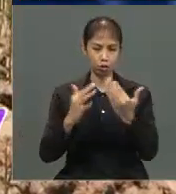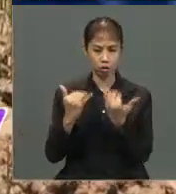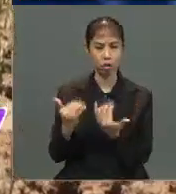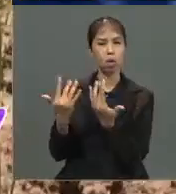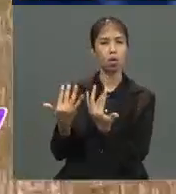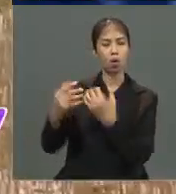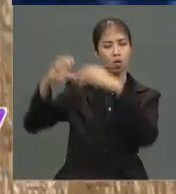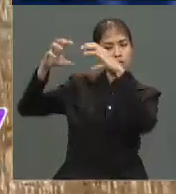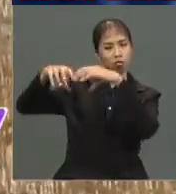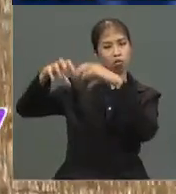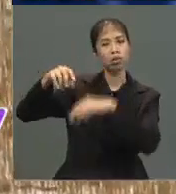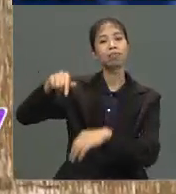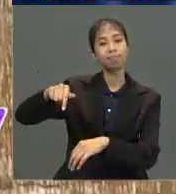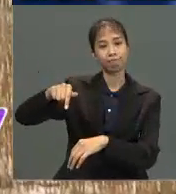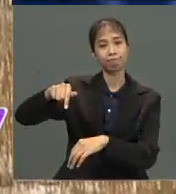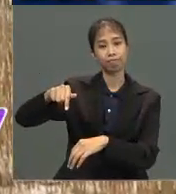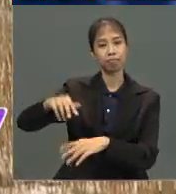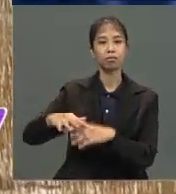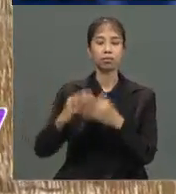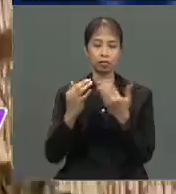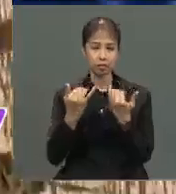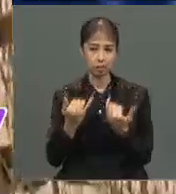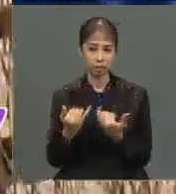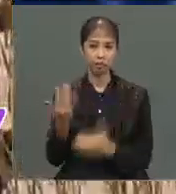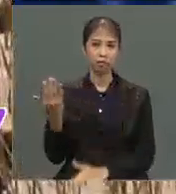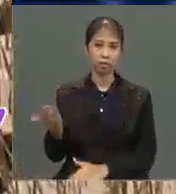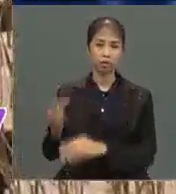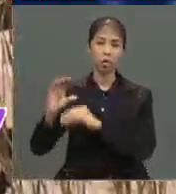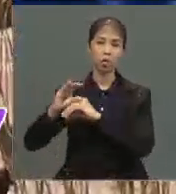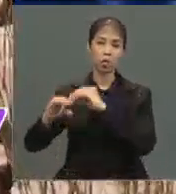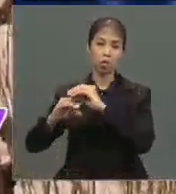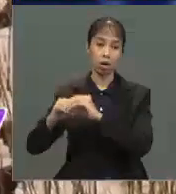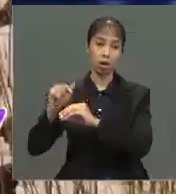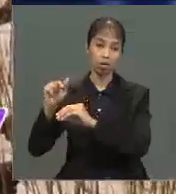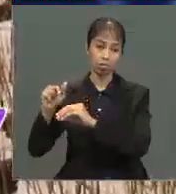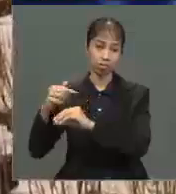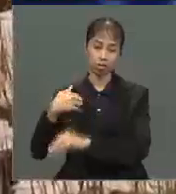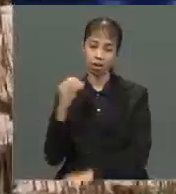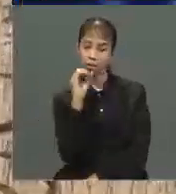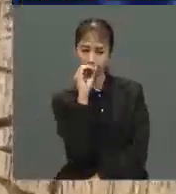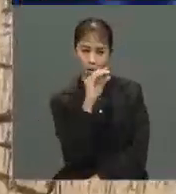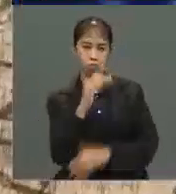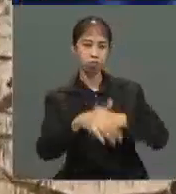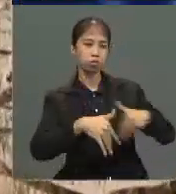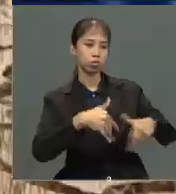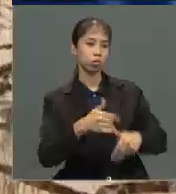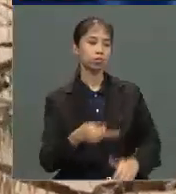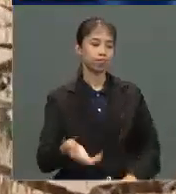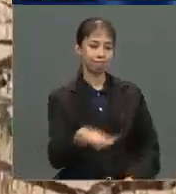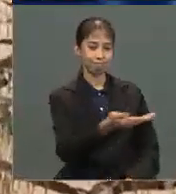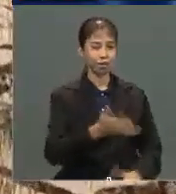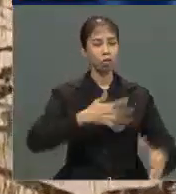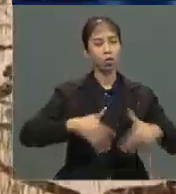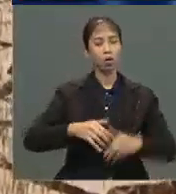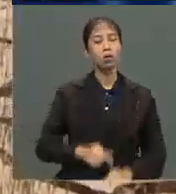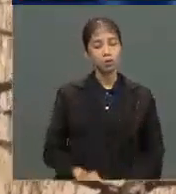ำลังรอน้ำฝนมาช่วยซึ่งคำตอบของผู้อำนวยการโครงการส่งน้ำและบำรุงรักษาเขื่อนนเรศวรเนี่ยก็เป็นที่พอใจ